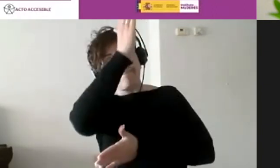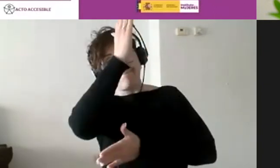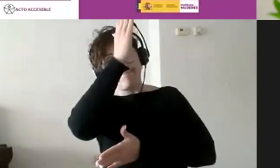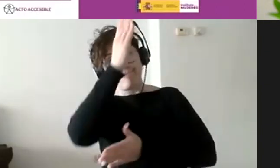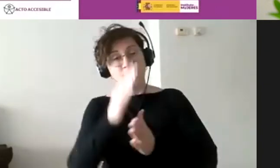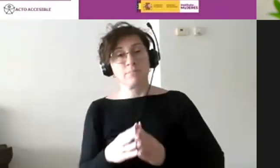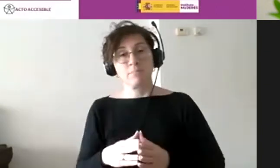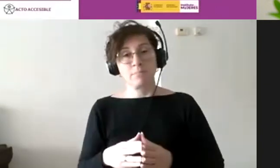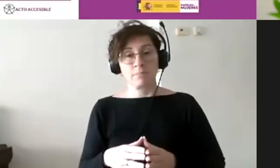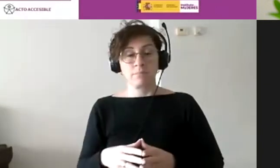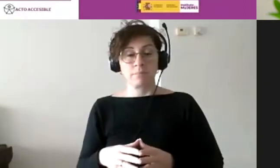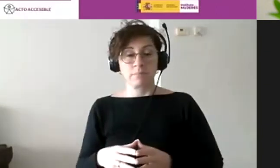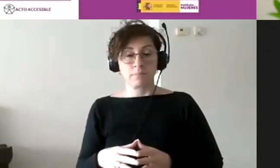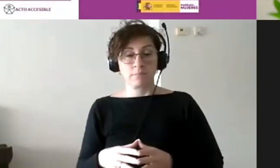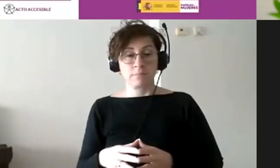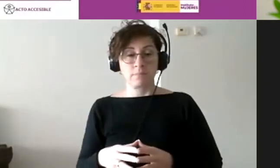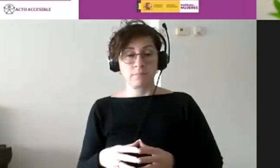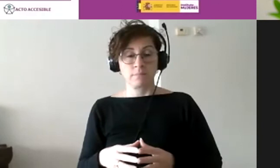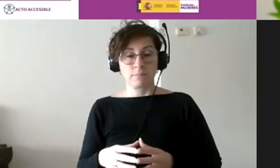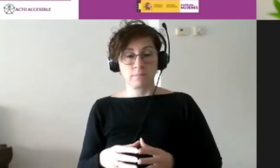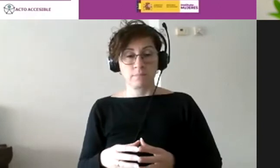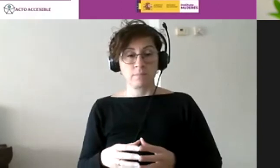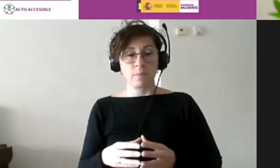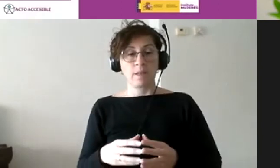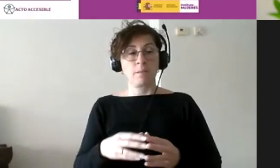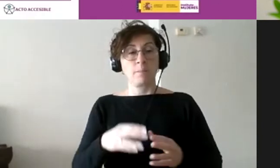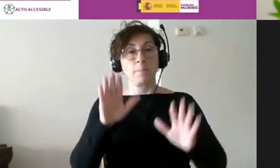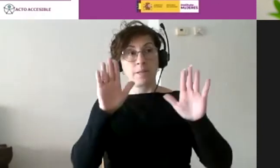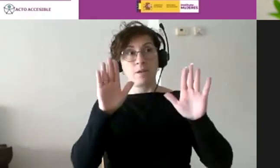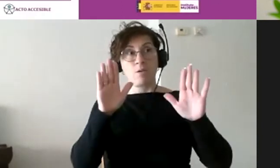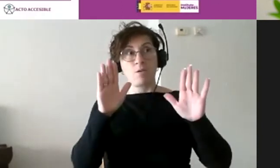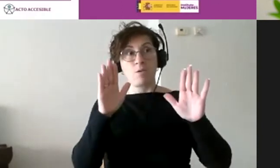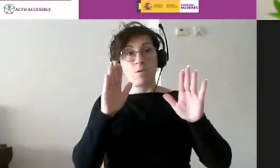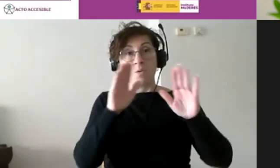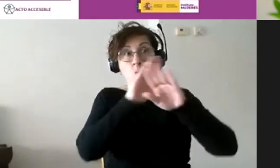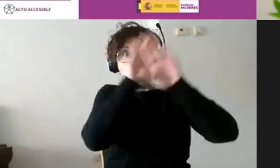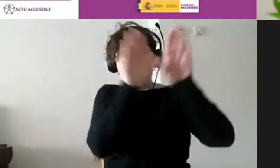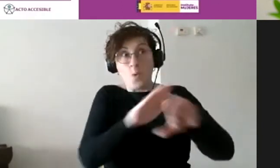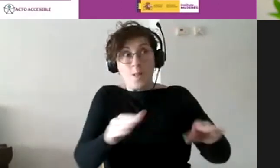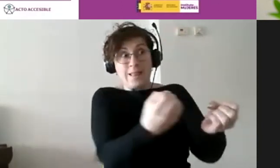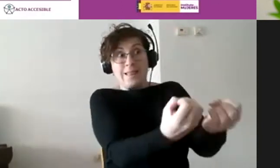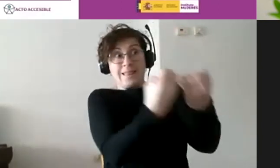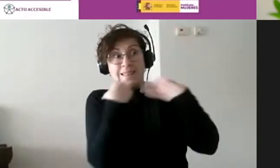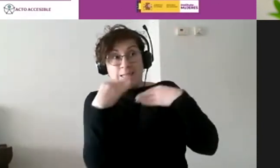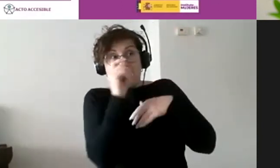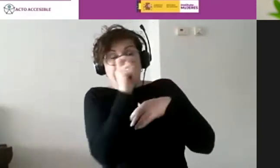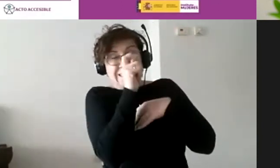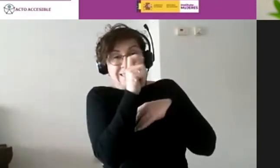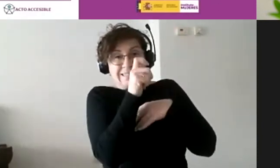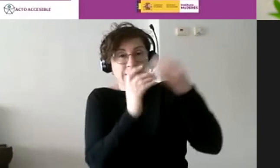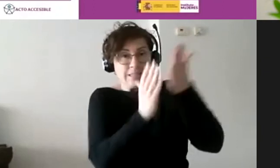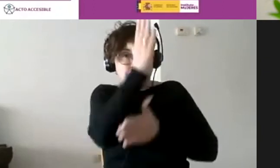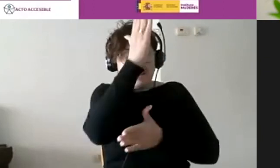just receive the last translation, we need to close here also with